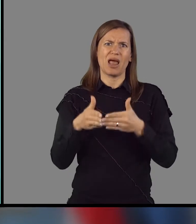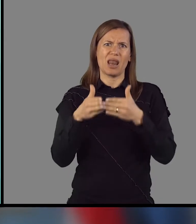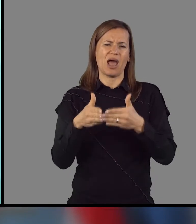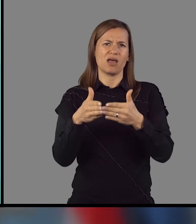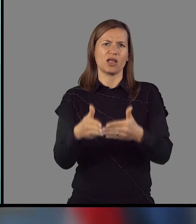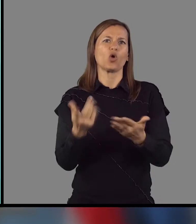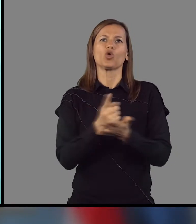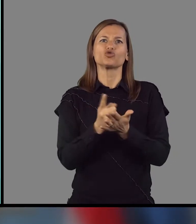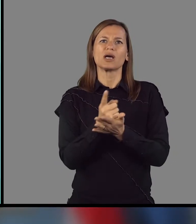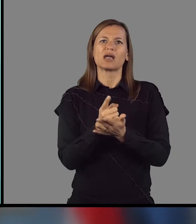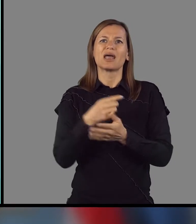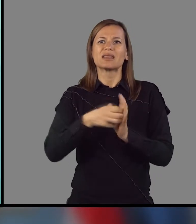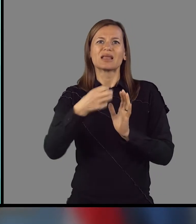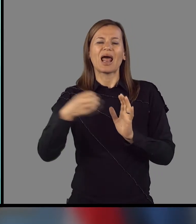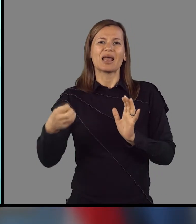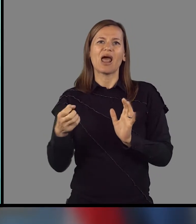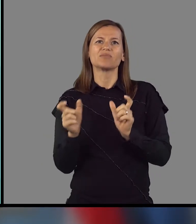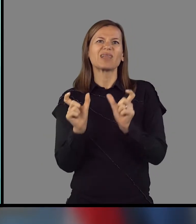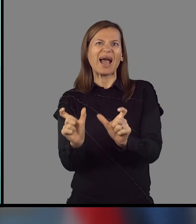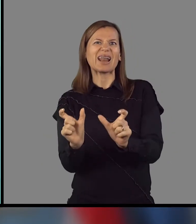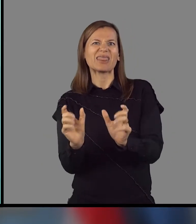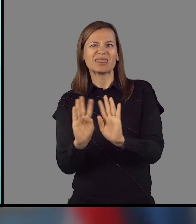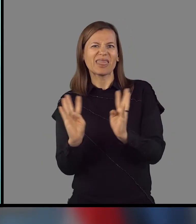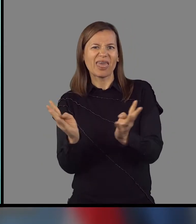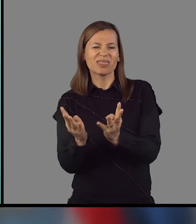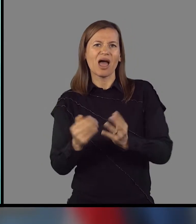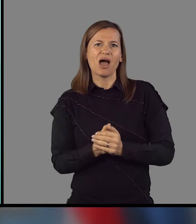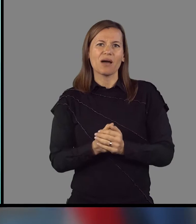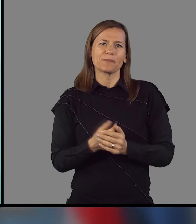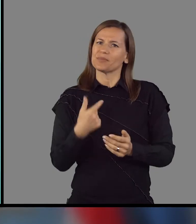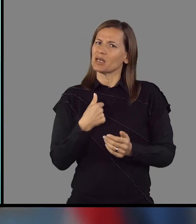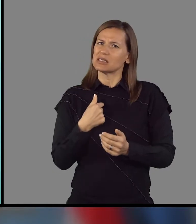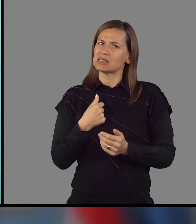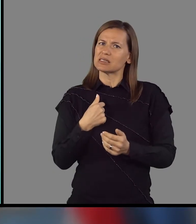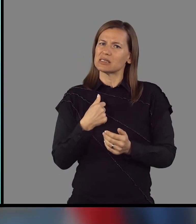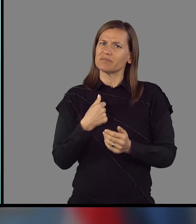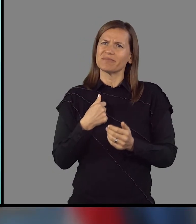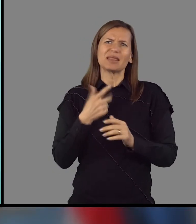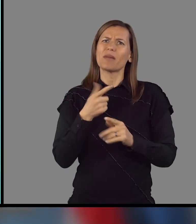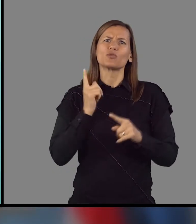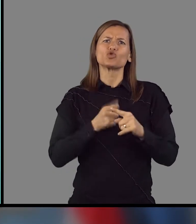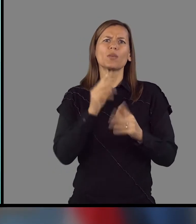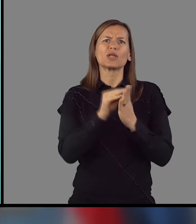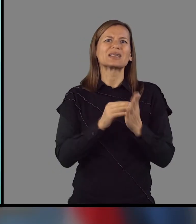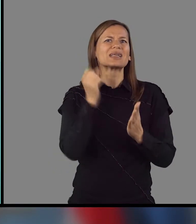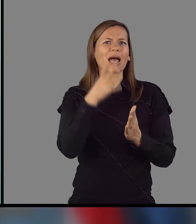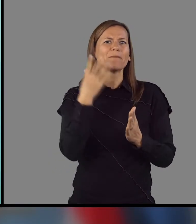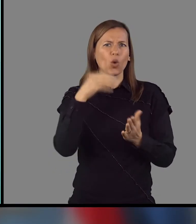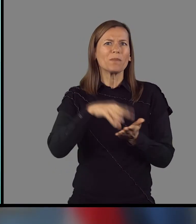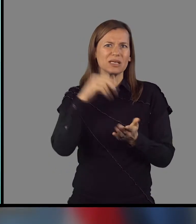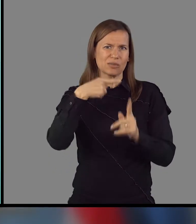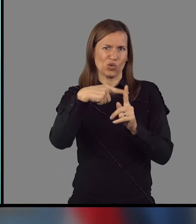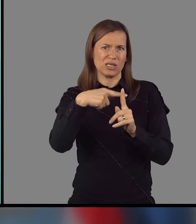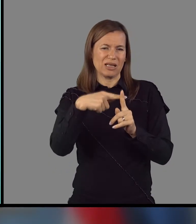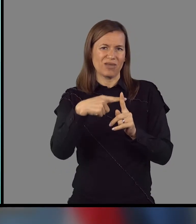je. Vse skupaj, v bistvu ta karantena. Zdaj, nimam natančno podatka, kateri dan je bil njun bris